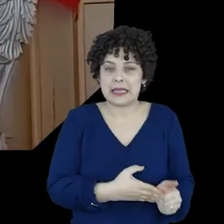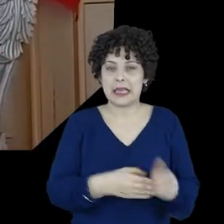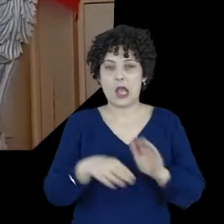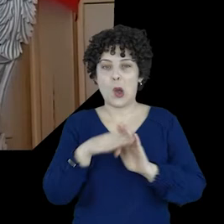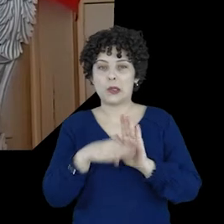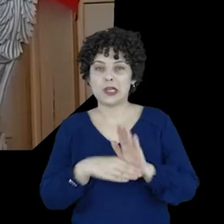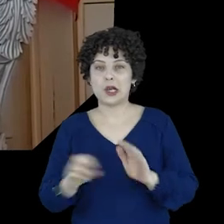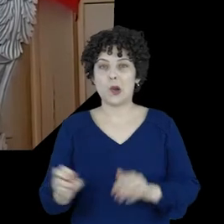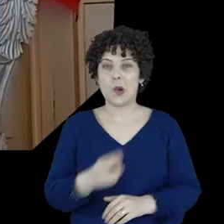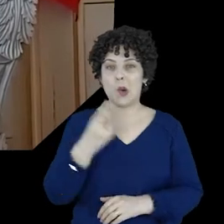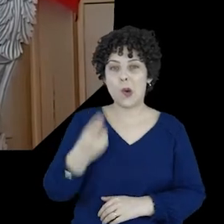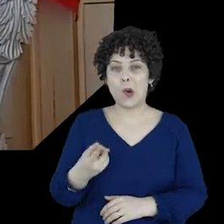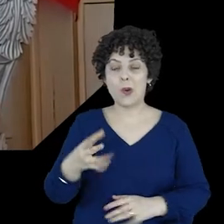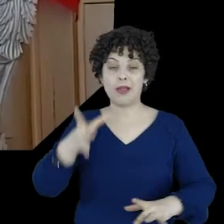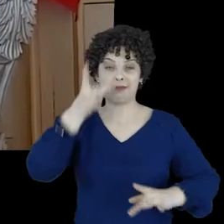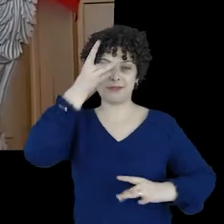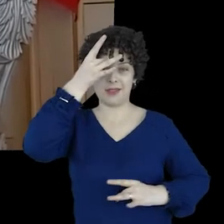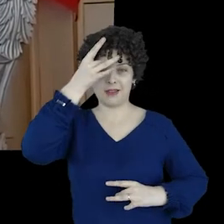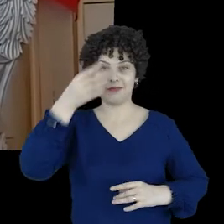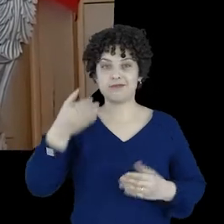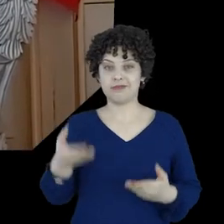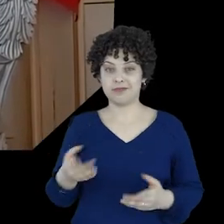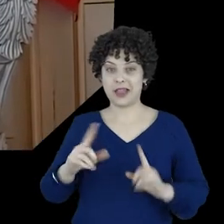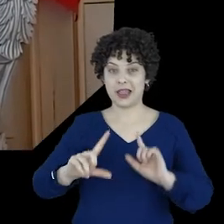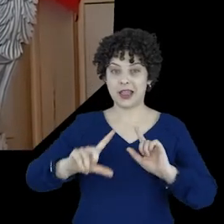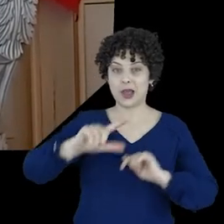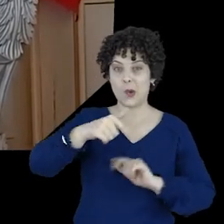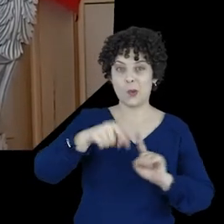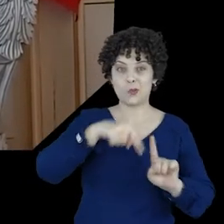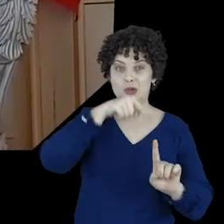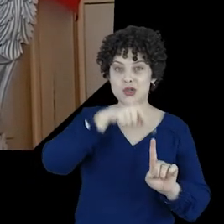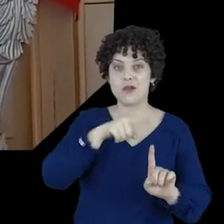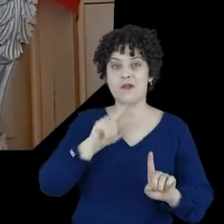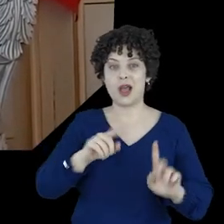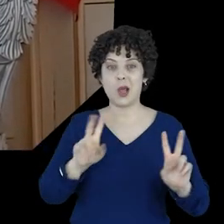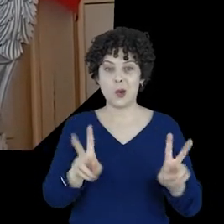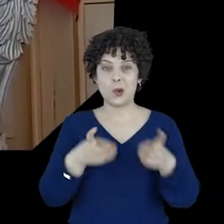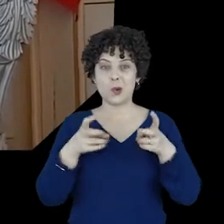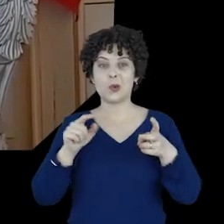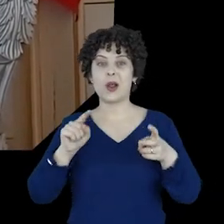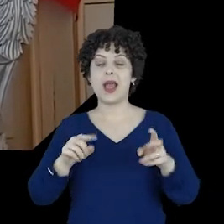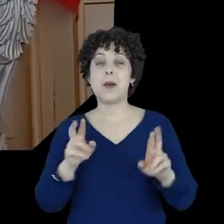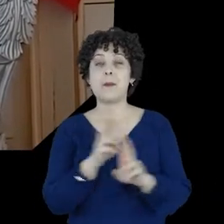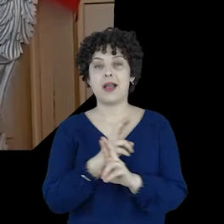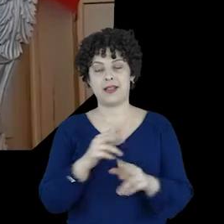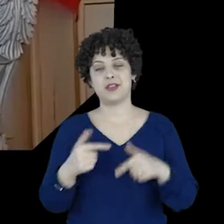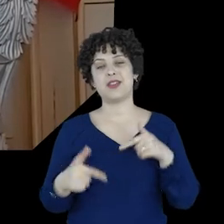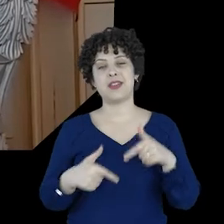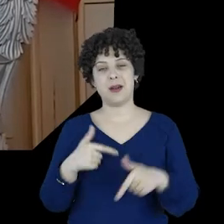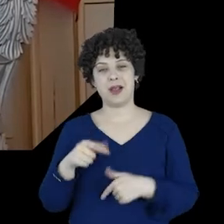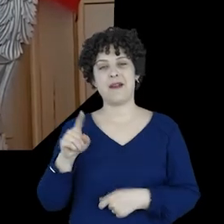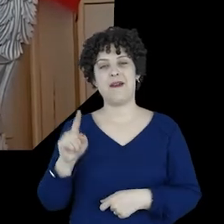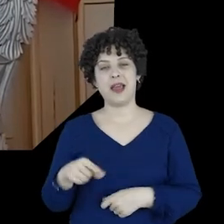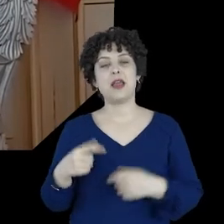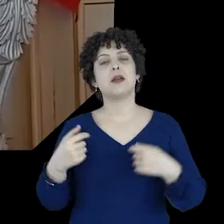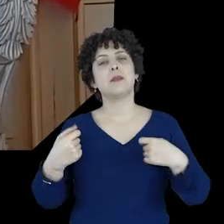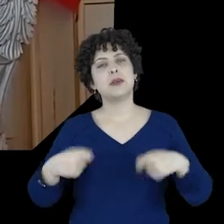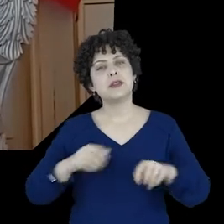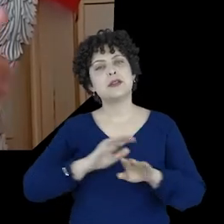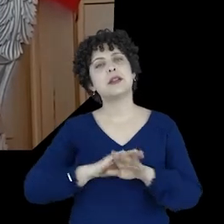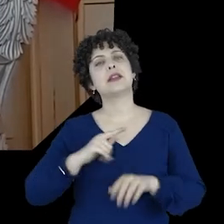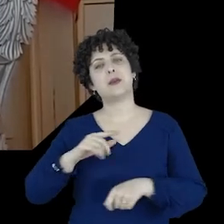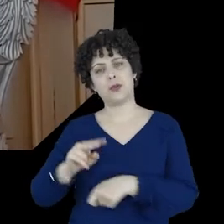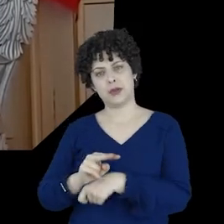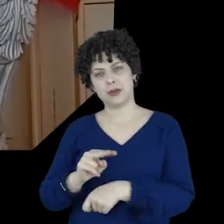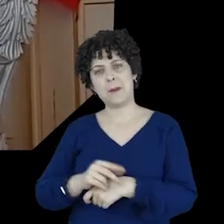des consignes du scénario, de la mise en scène, eh bien cet enfant est dans une relation de travail et qu'à ce titre-là, il faut le protéger dans